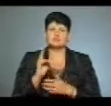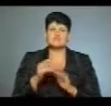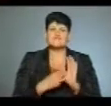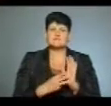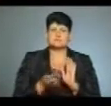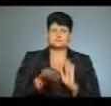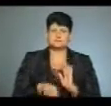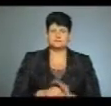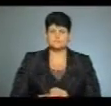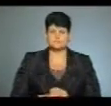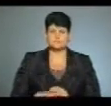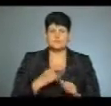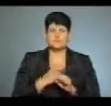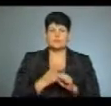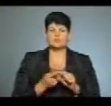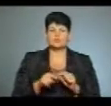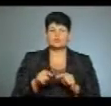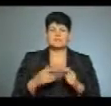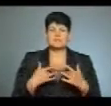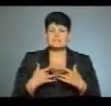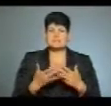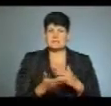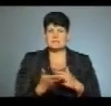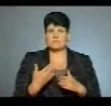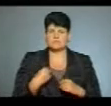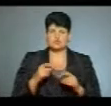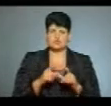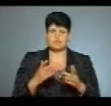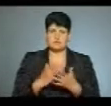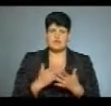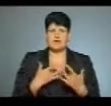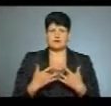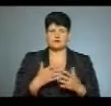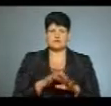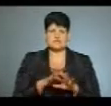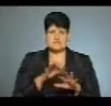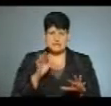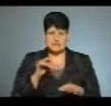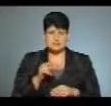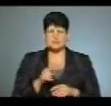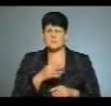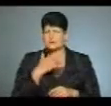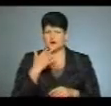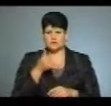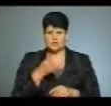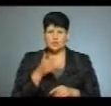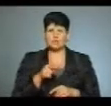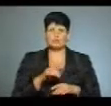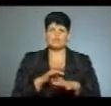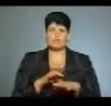Ми взагалі робимо цю сцену, бо в нашій школі є актовий зал, але там ми багато років